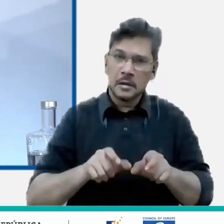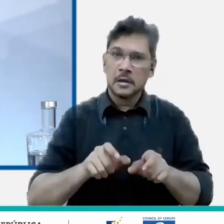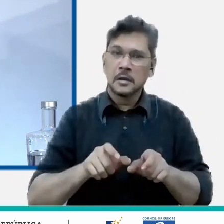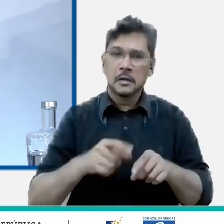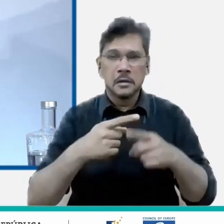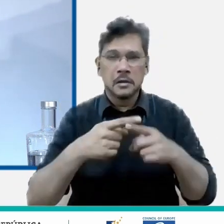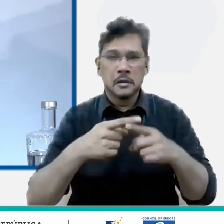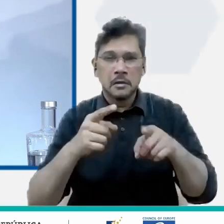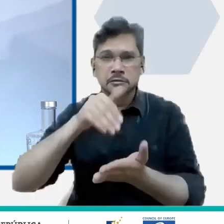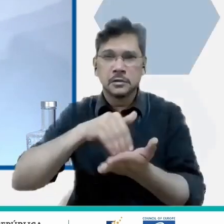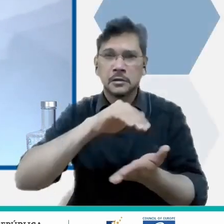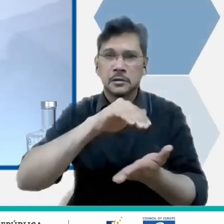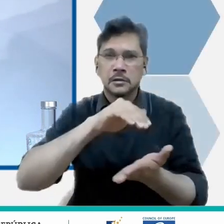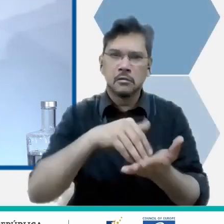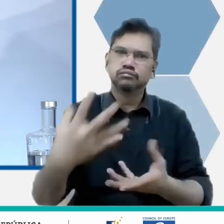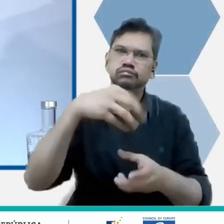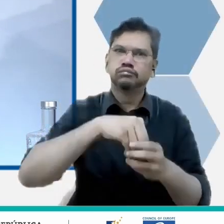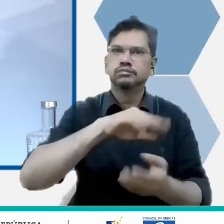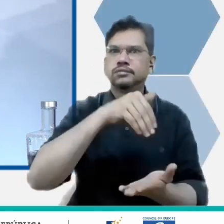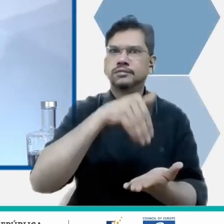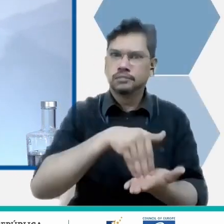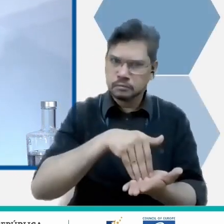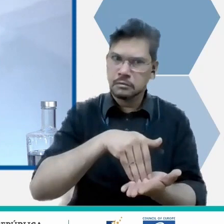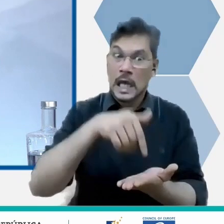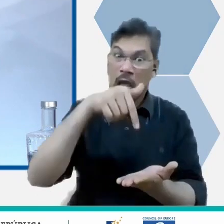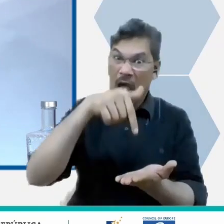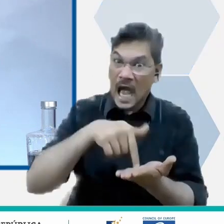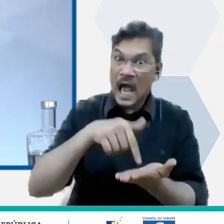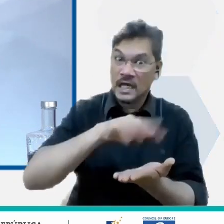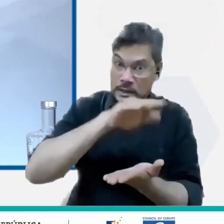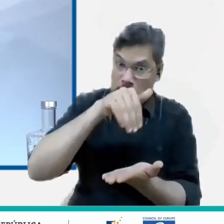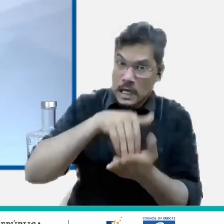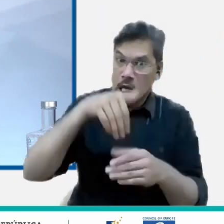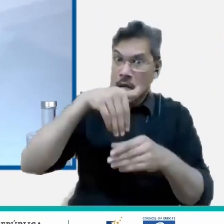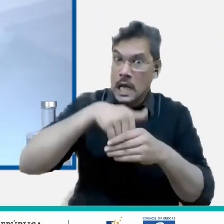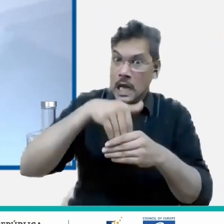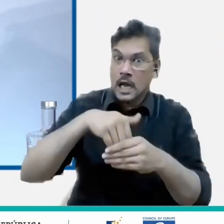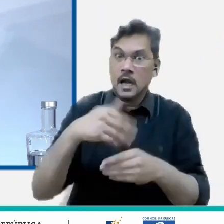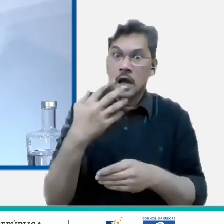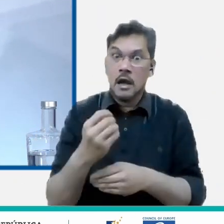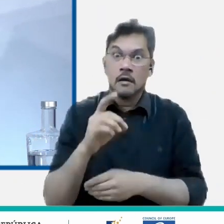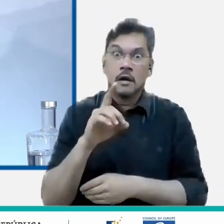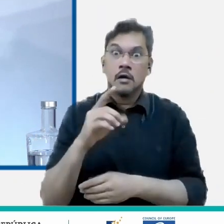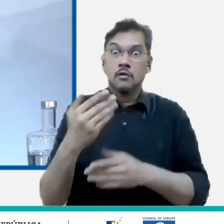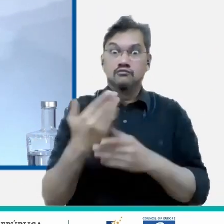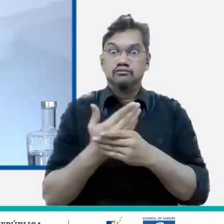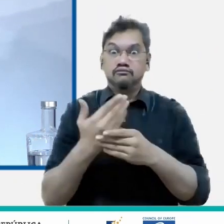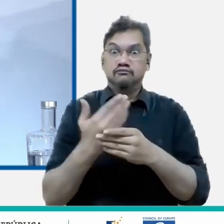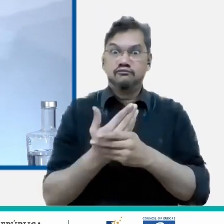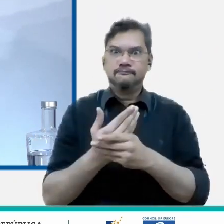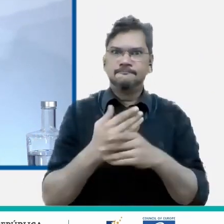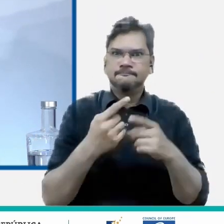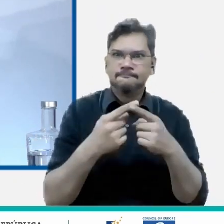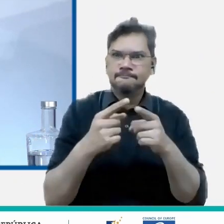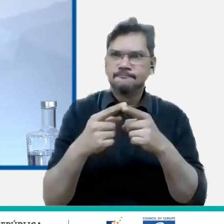и ГИС-программы, и наблюдение Земли. Создан веб-портал. И пошли еще немножко